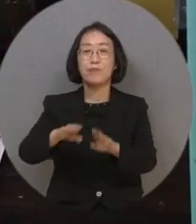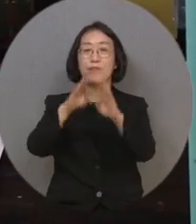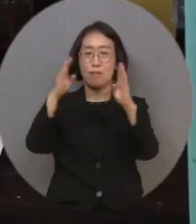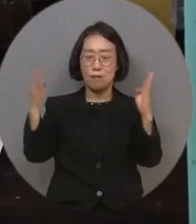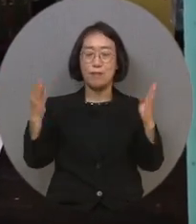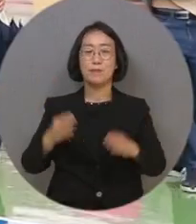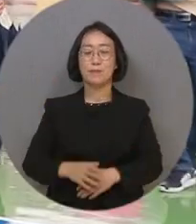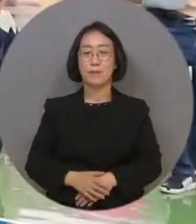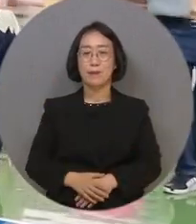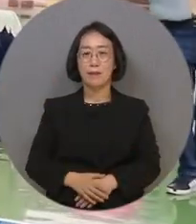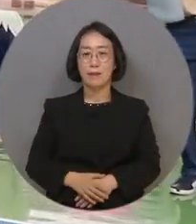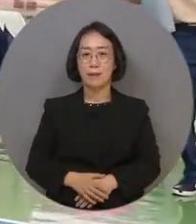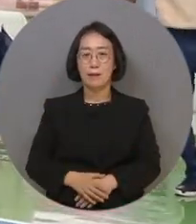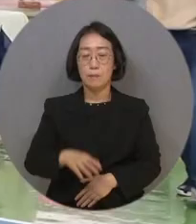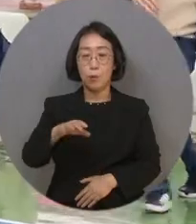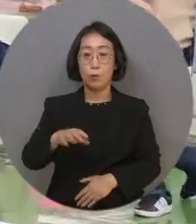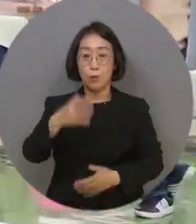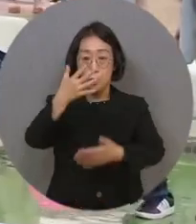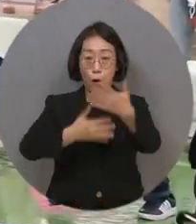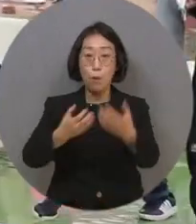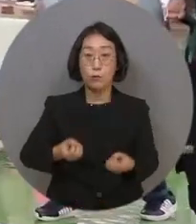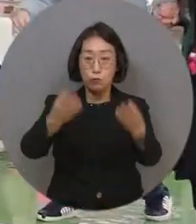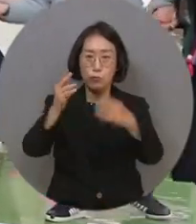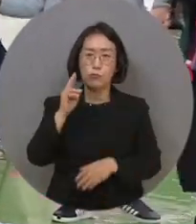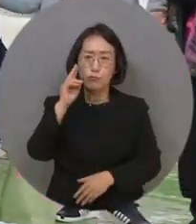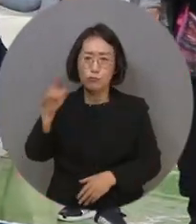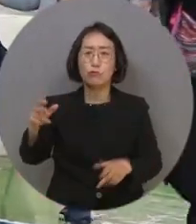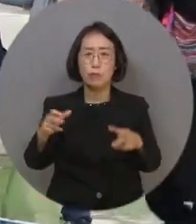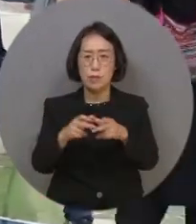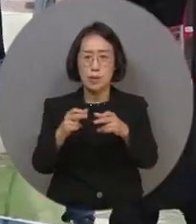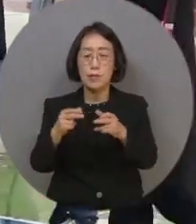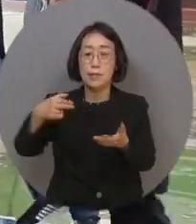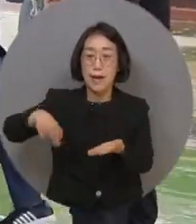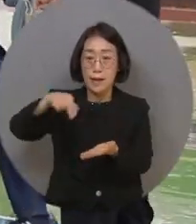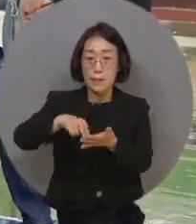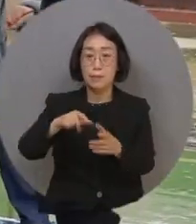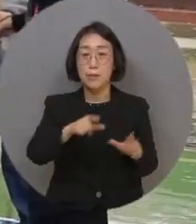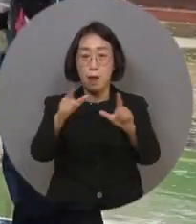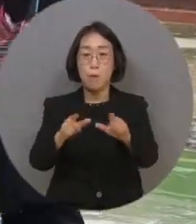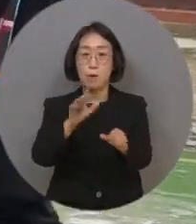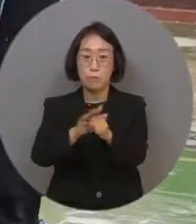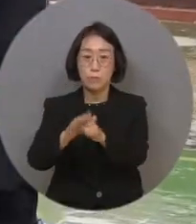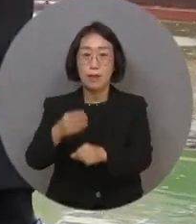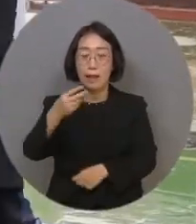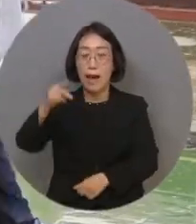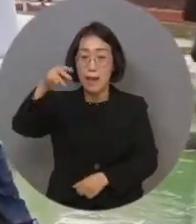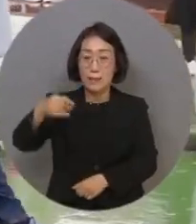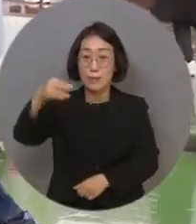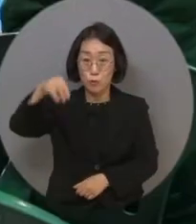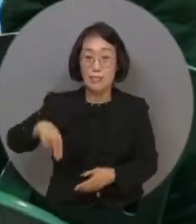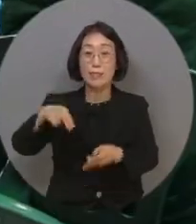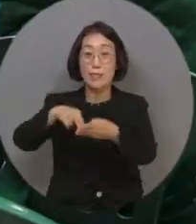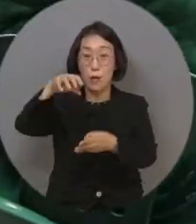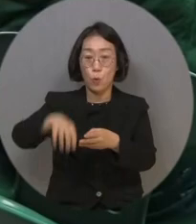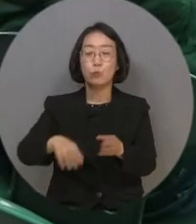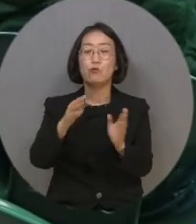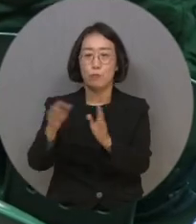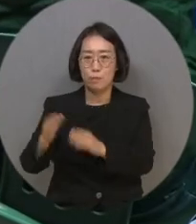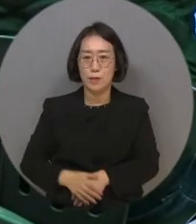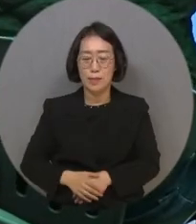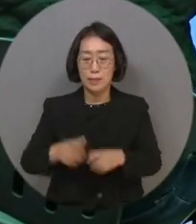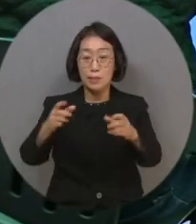개최됐습니다. 이번 영화제는 중증장애인의 자립생활을 지원하는 라르시센터에서 주관했으며